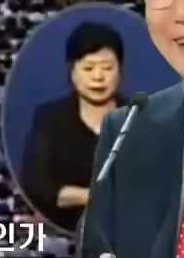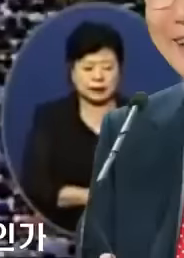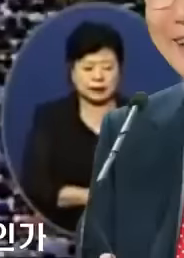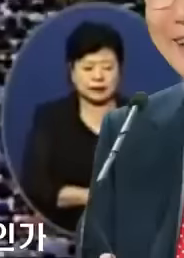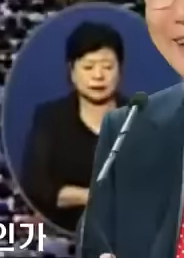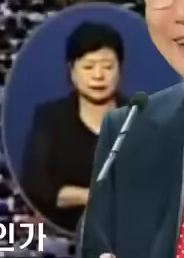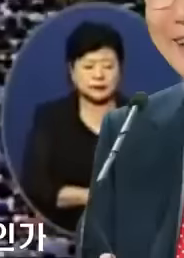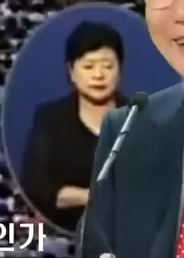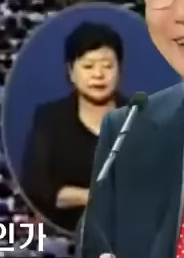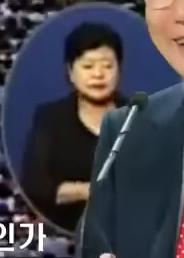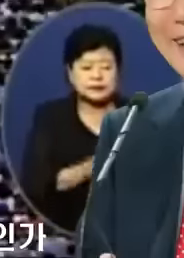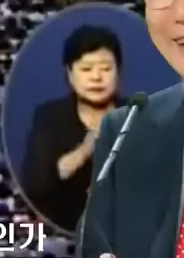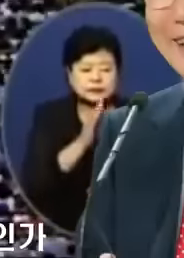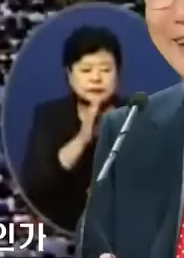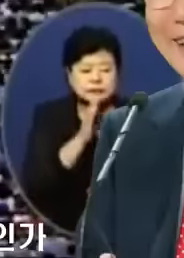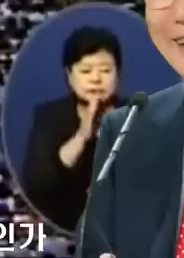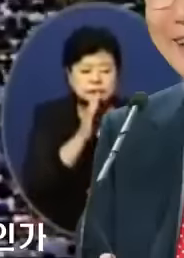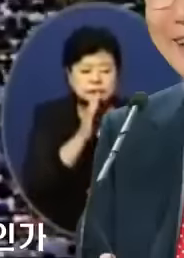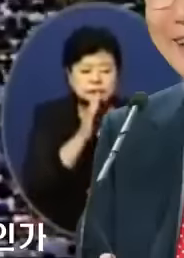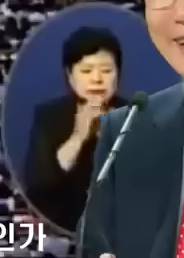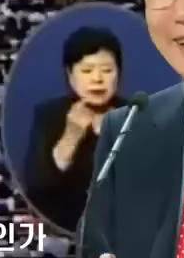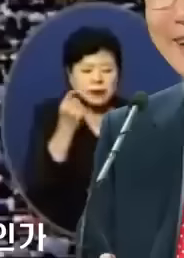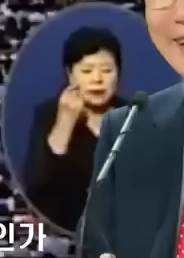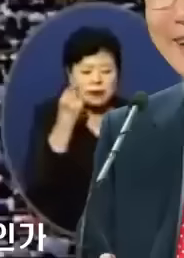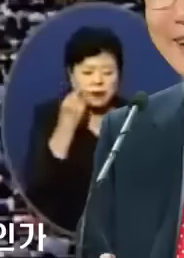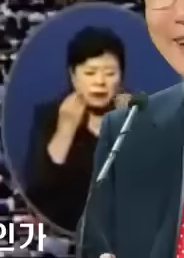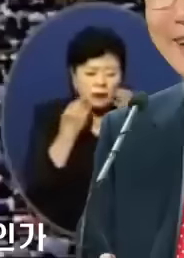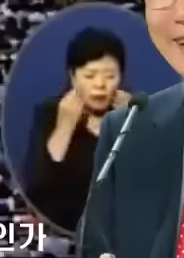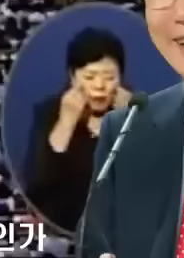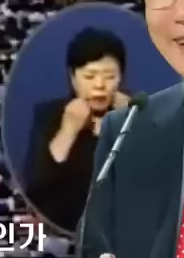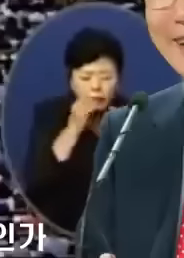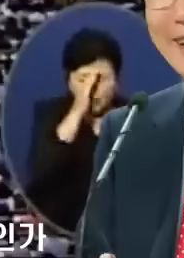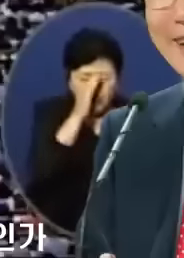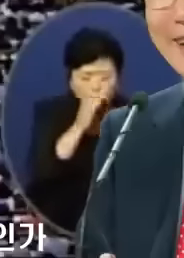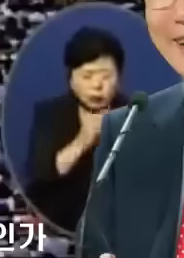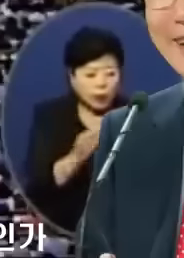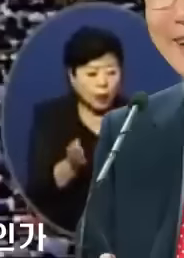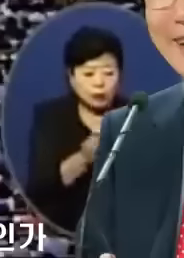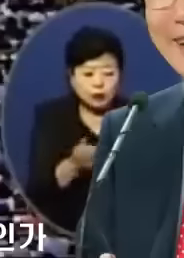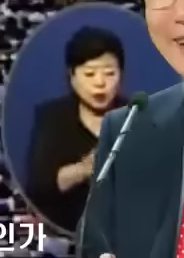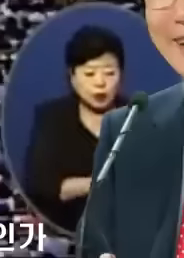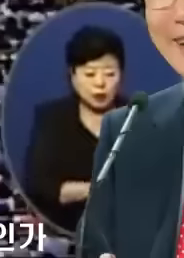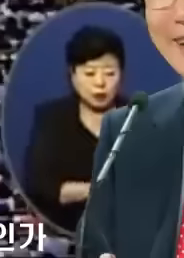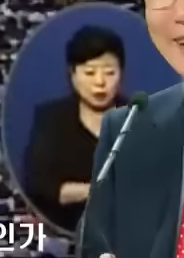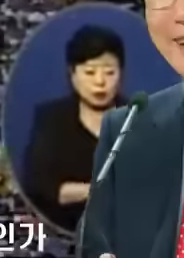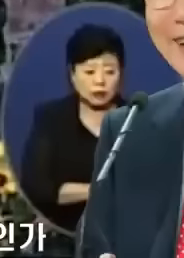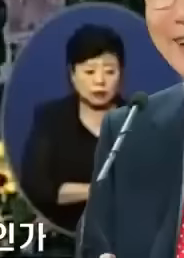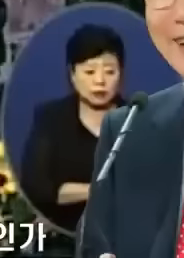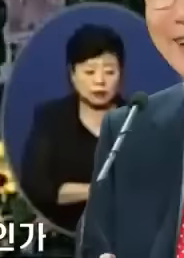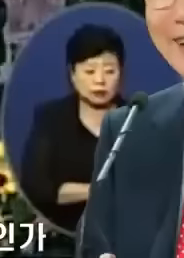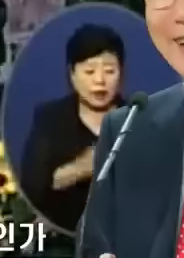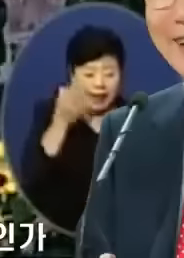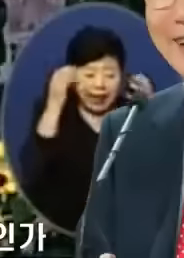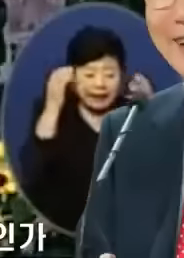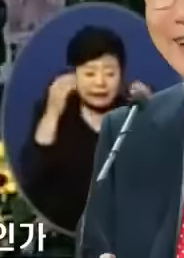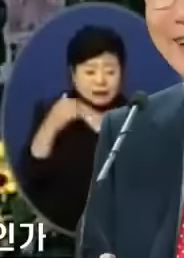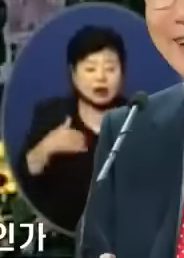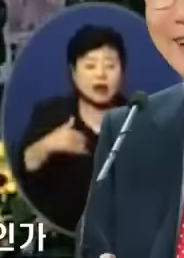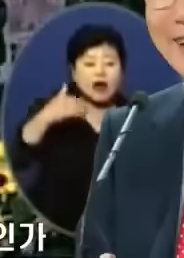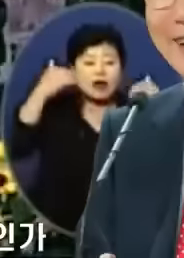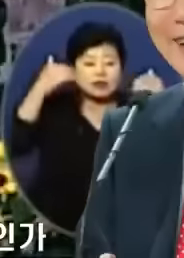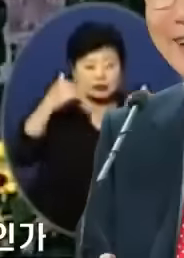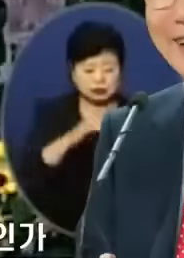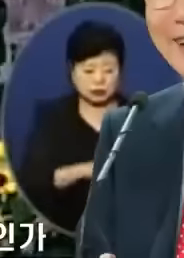손 앓는 아이도 줄어들고 곤보도 거의 없어졌습니다. 요즘 아기들 뿐 아니라